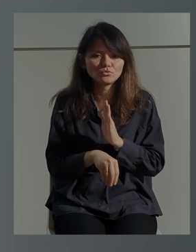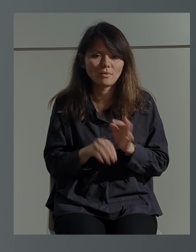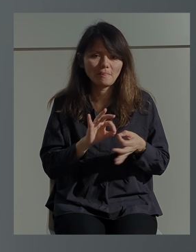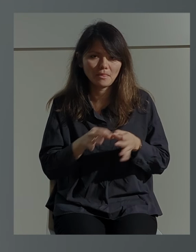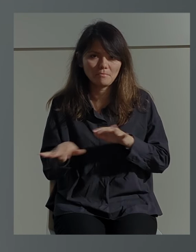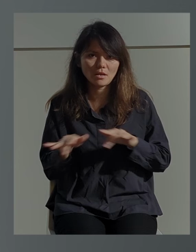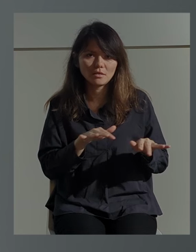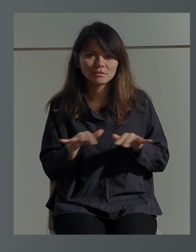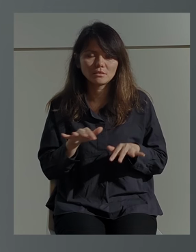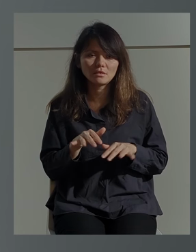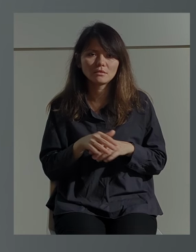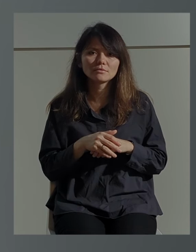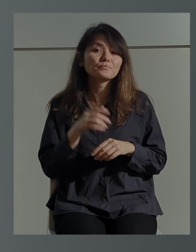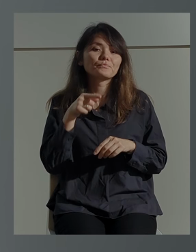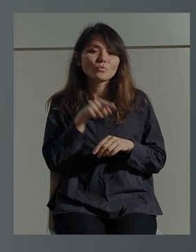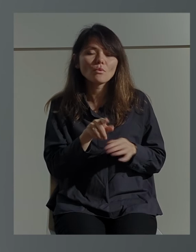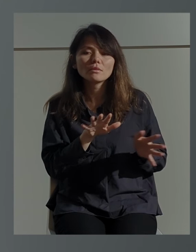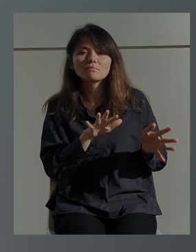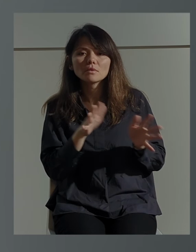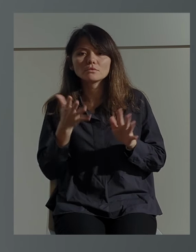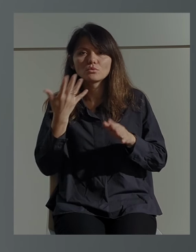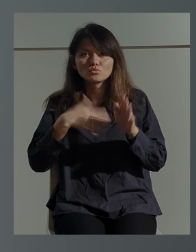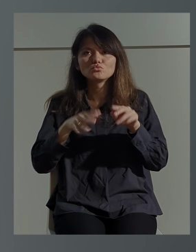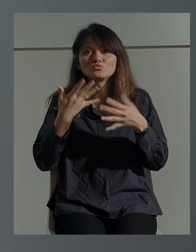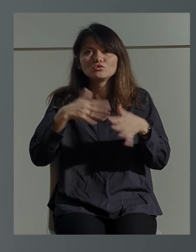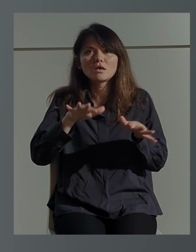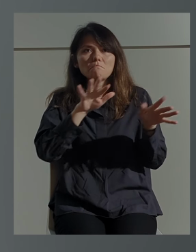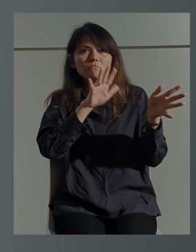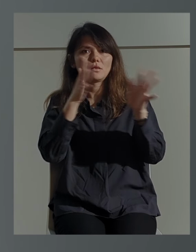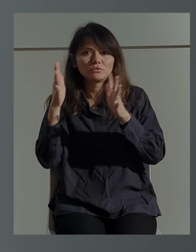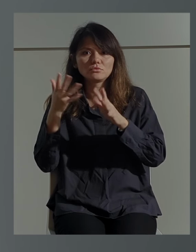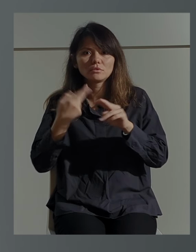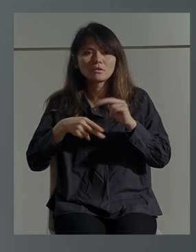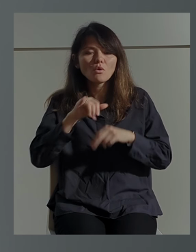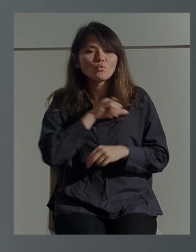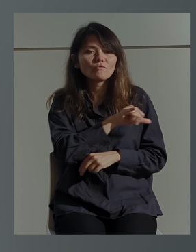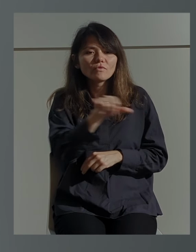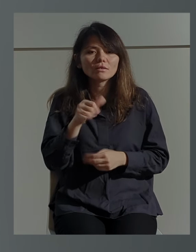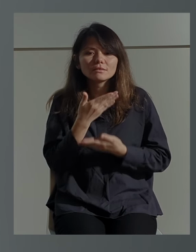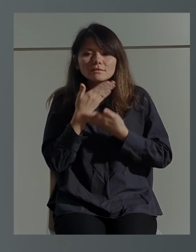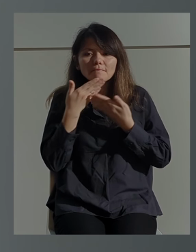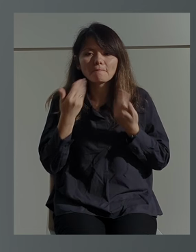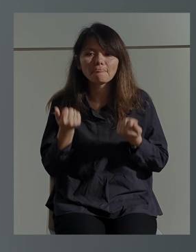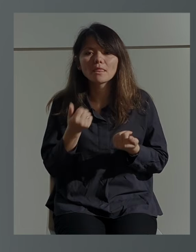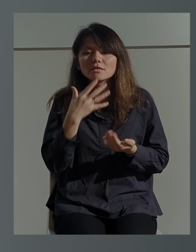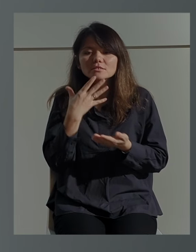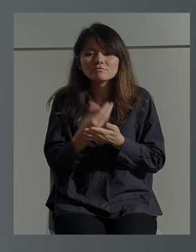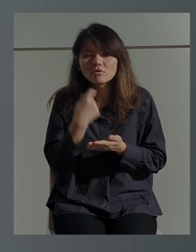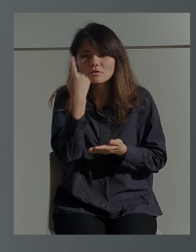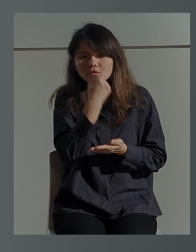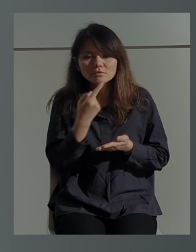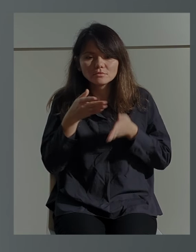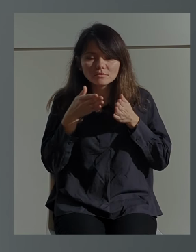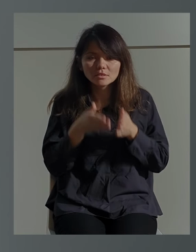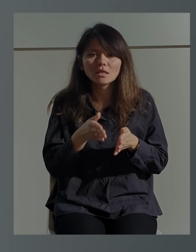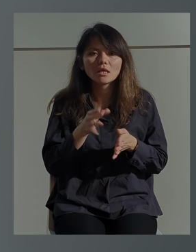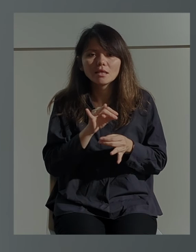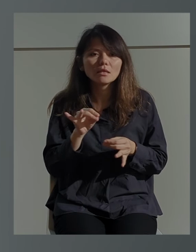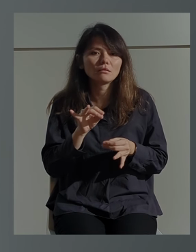вы его не инициируется он происходит над вами у вас в этом смысле никакой субъектности нет и быть не